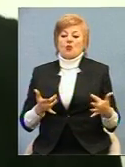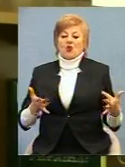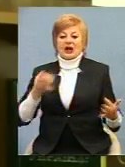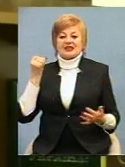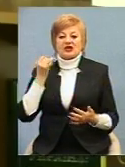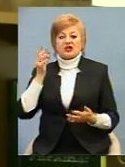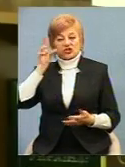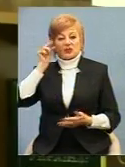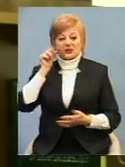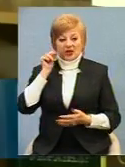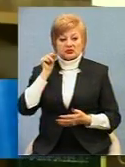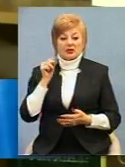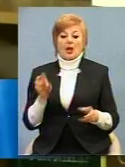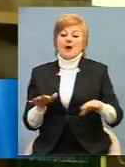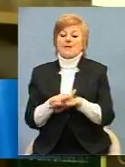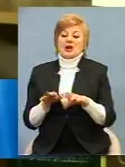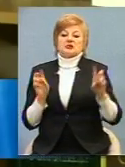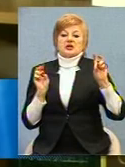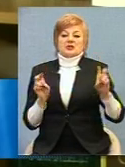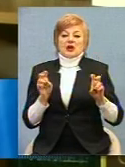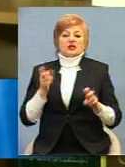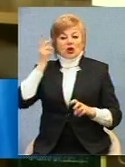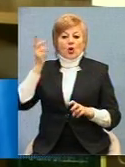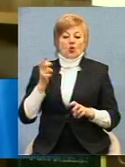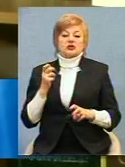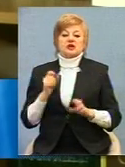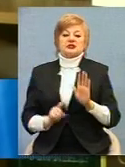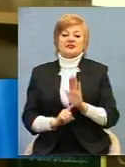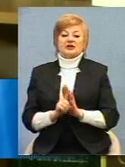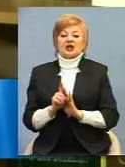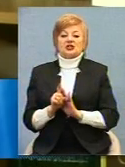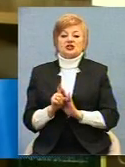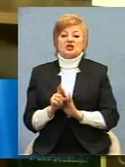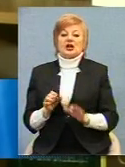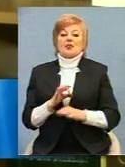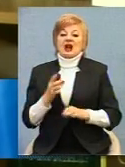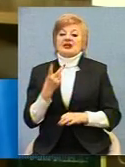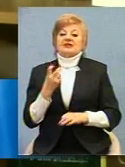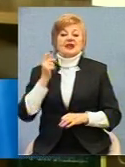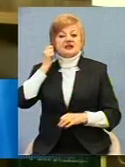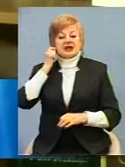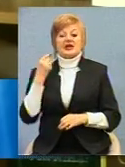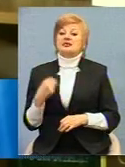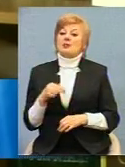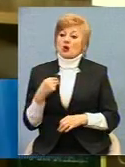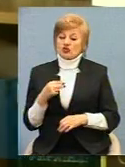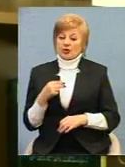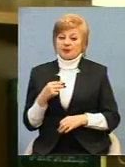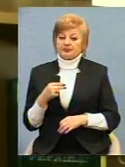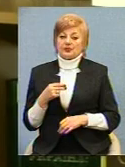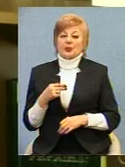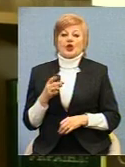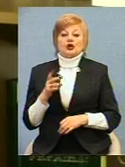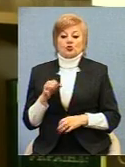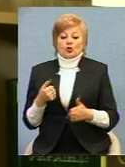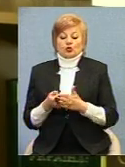датам. Массовая казацкая тематика в значках начала задействоваться, когда праздновалось 200-летие Запорожья. Но